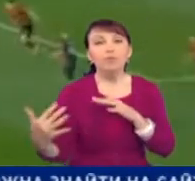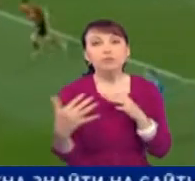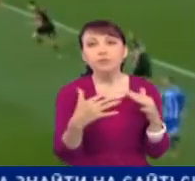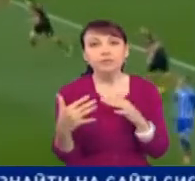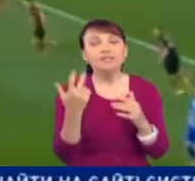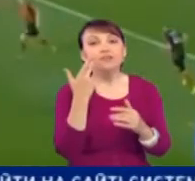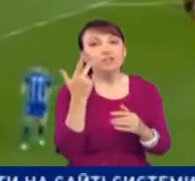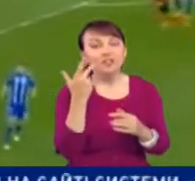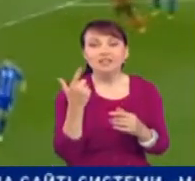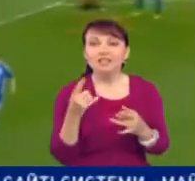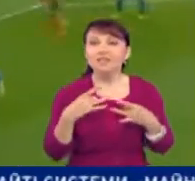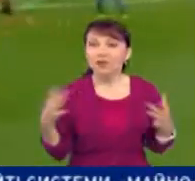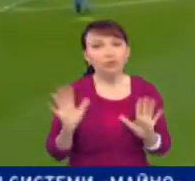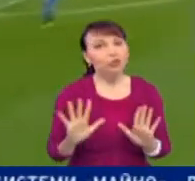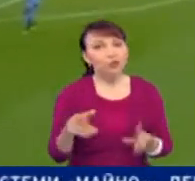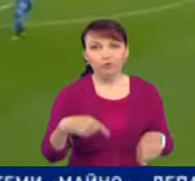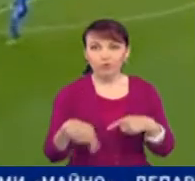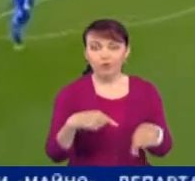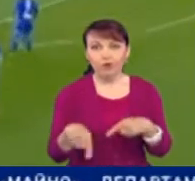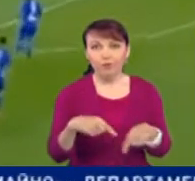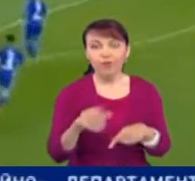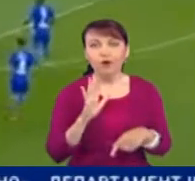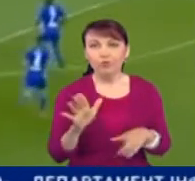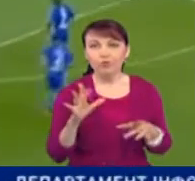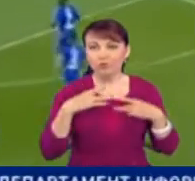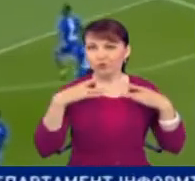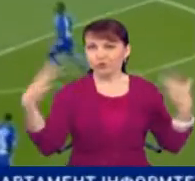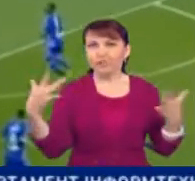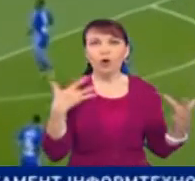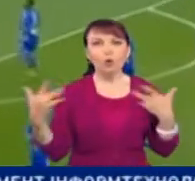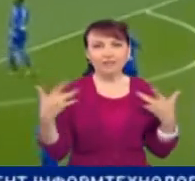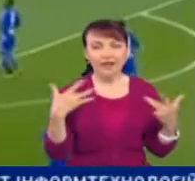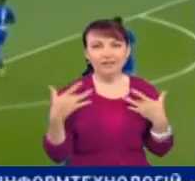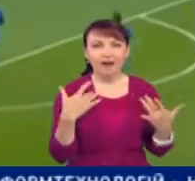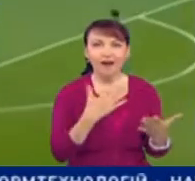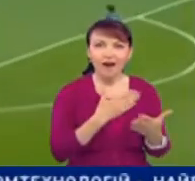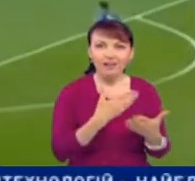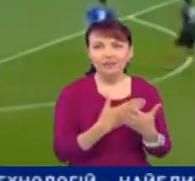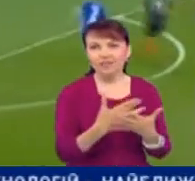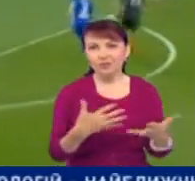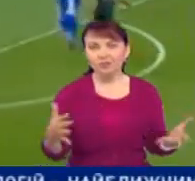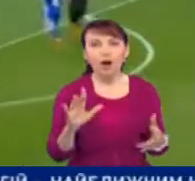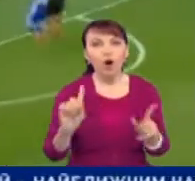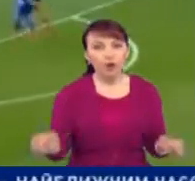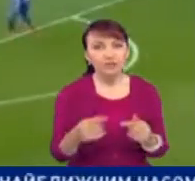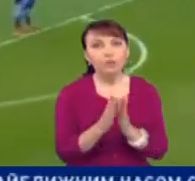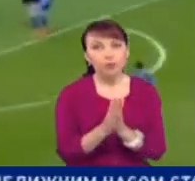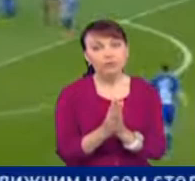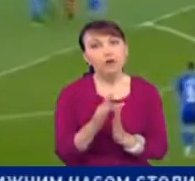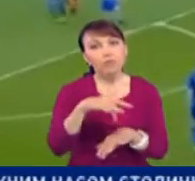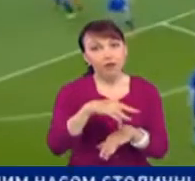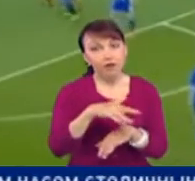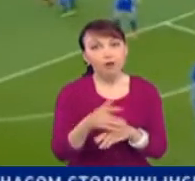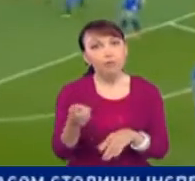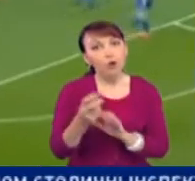свято і не лише футбольне. Перед грою буде урочистий концерт із активностями, тому організатори просять уболівальників приходити на